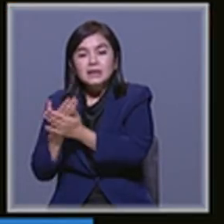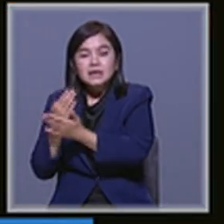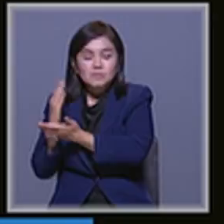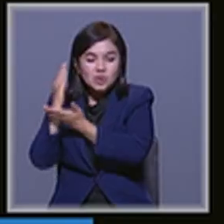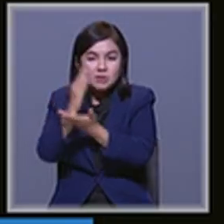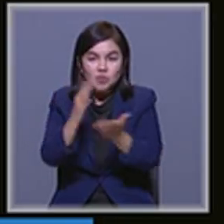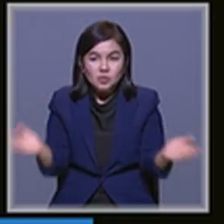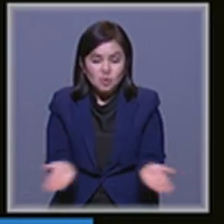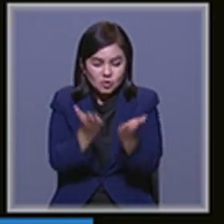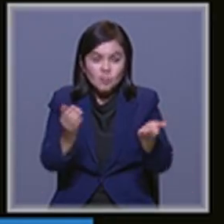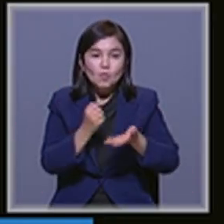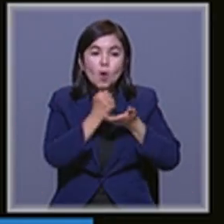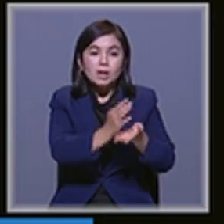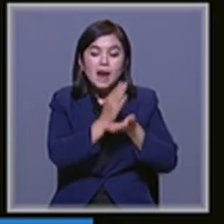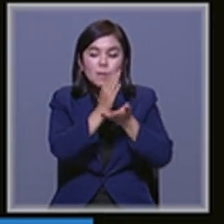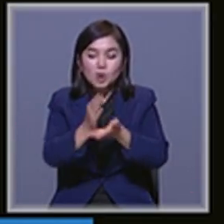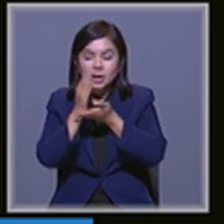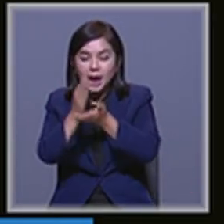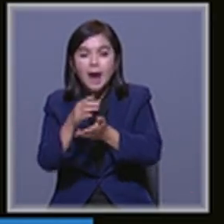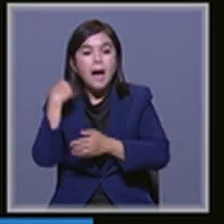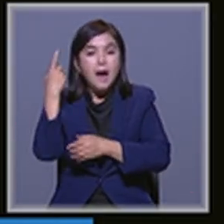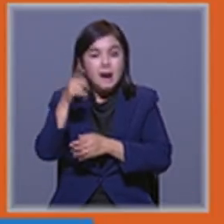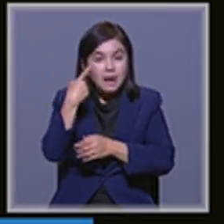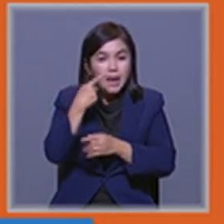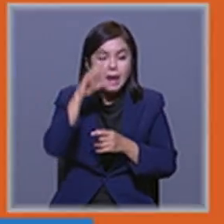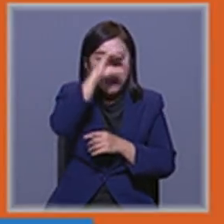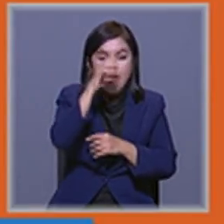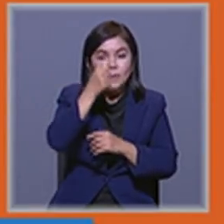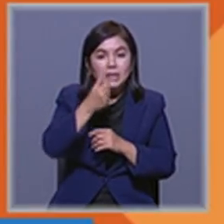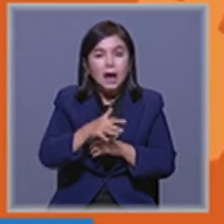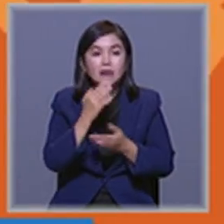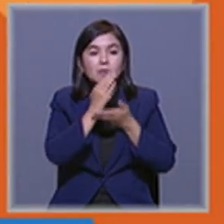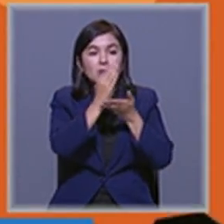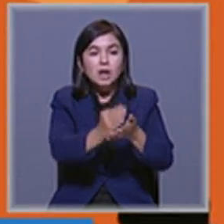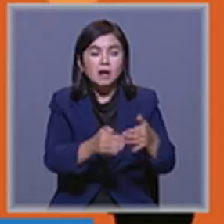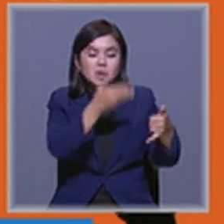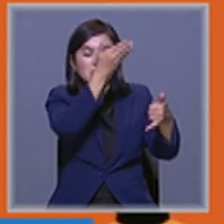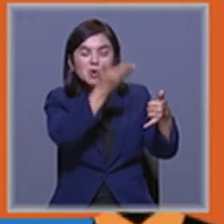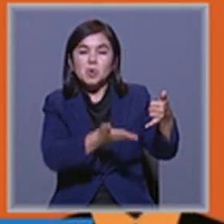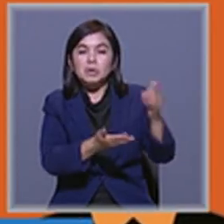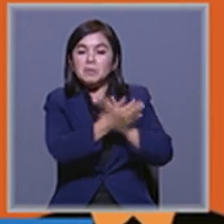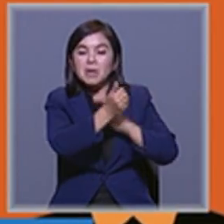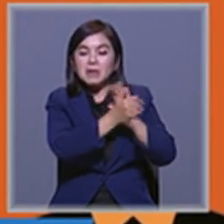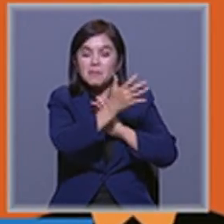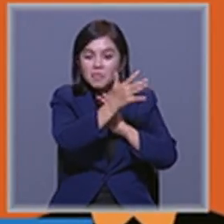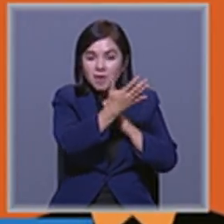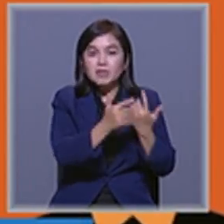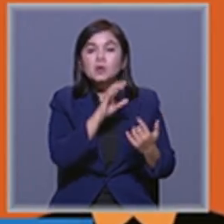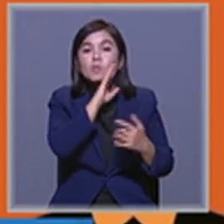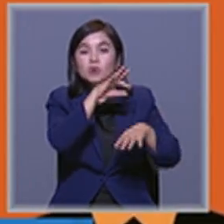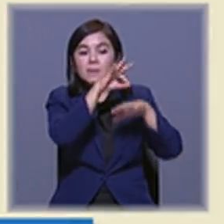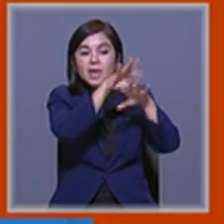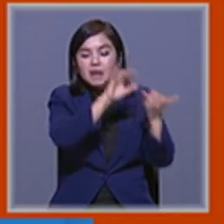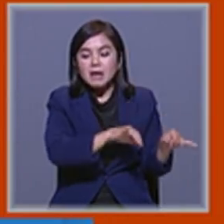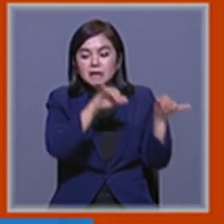หนุนโครงการเหล่านี้เยอะๆนะครับใครที่ไม่สามารถหาเงินมาได้กลายเป็นคนไม่มีฝีมือแล้วพอเวลามีการแต่งตั้งโย